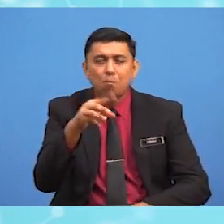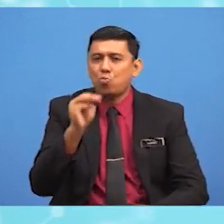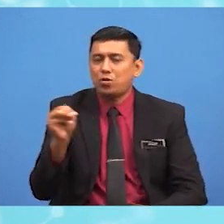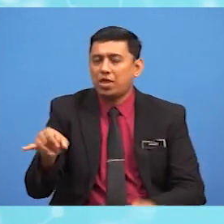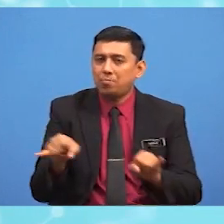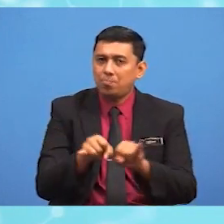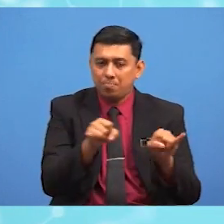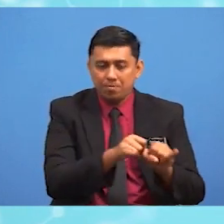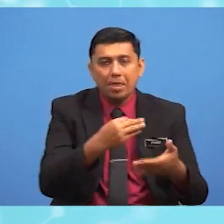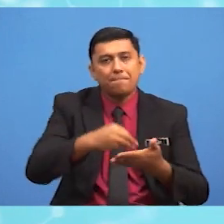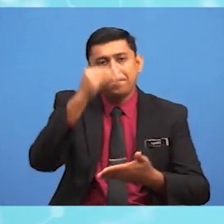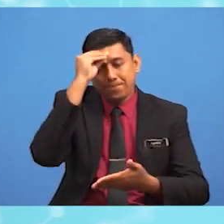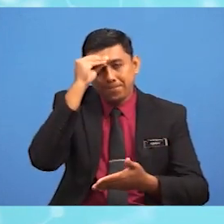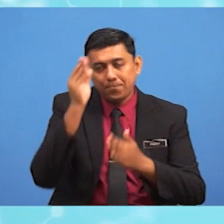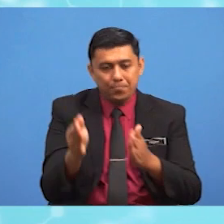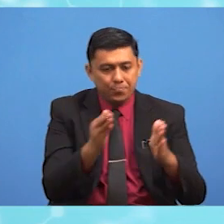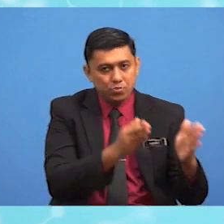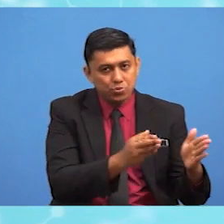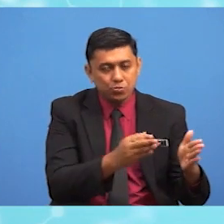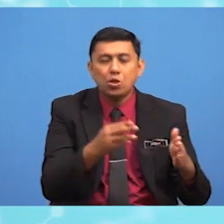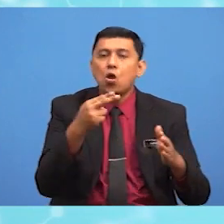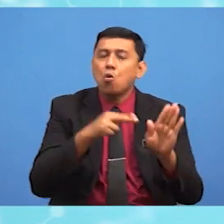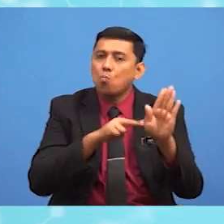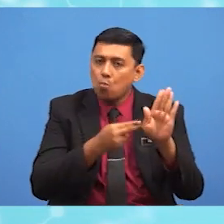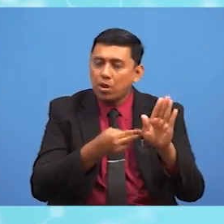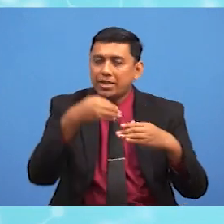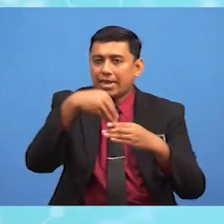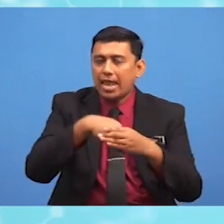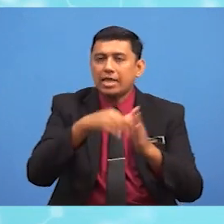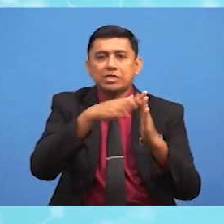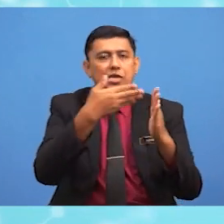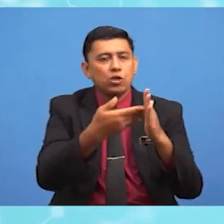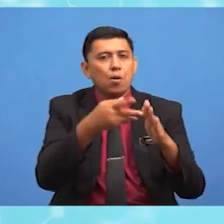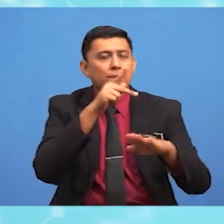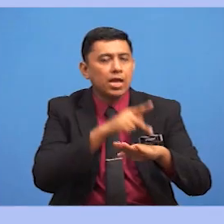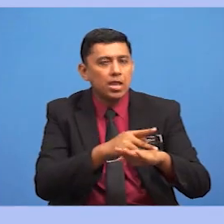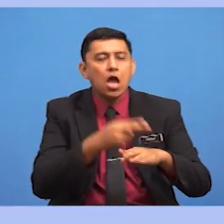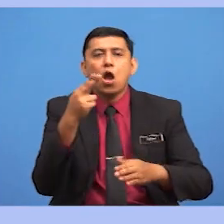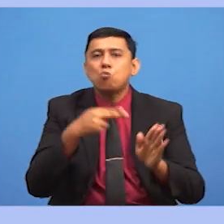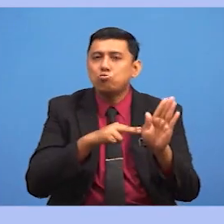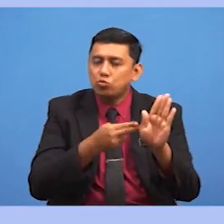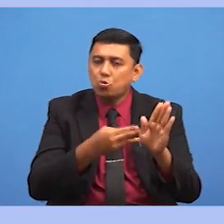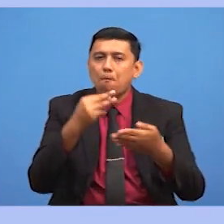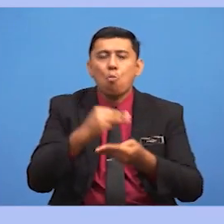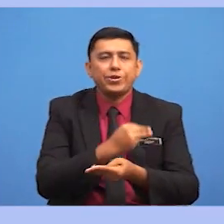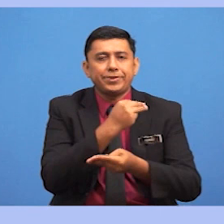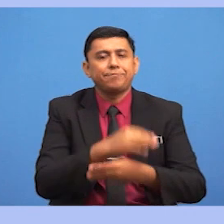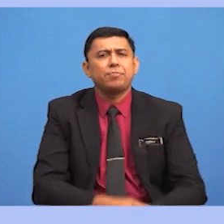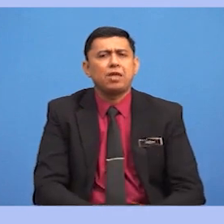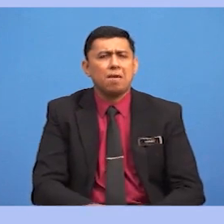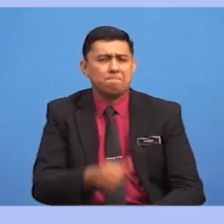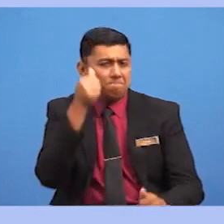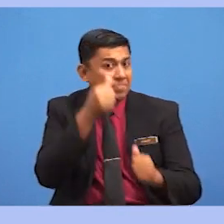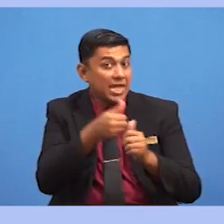juga telah mempelajari susunan unsur-unsur dalam jadual berkala unsur moden. Adakah murid-murid masih